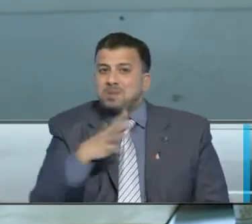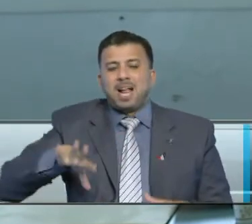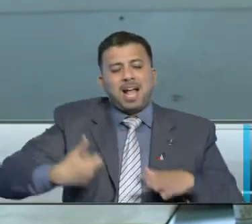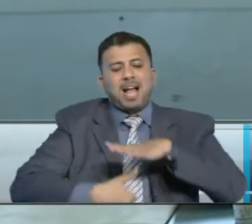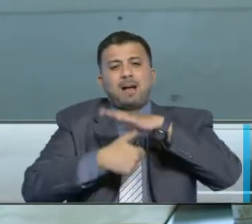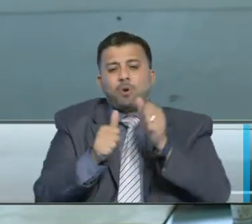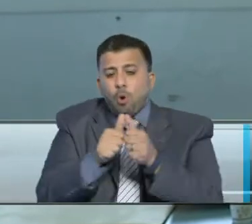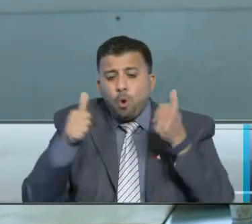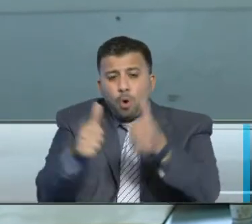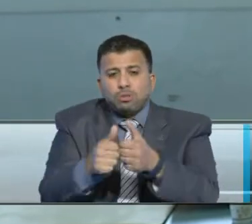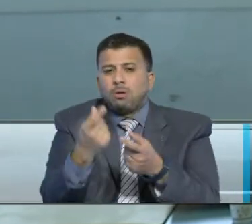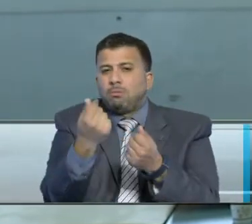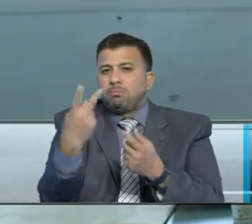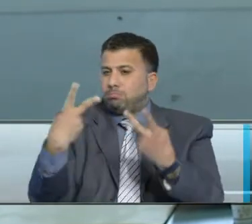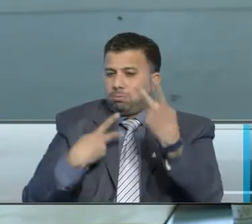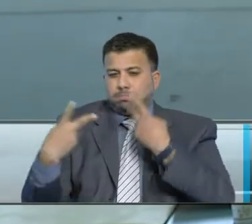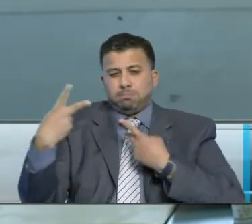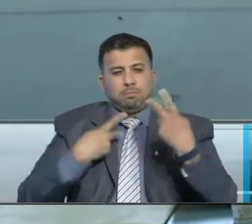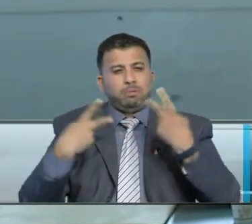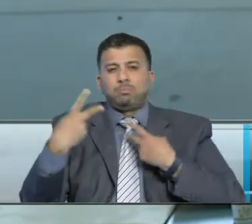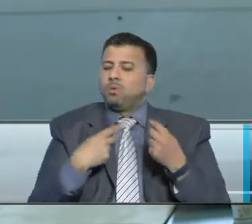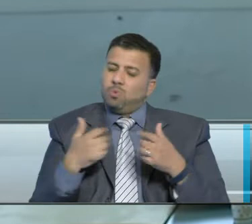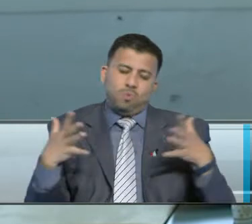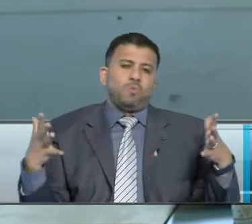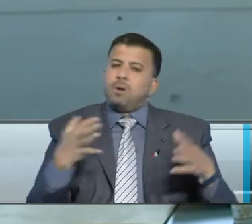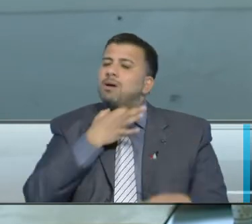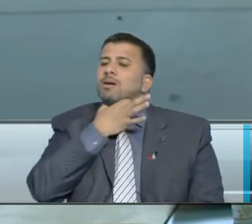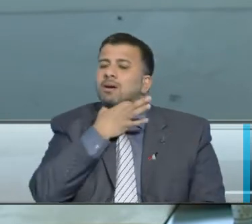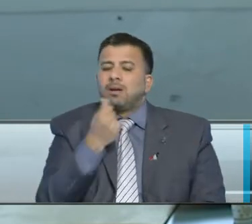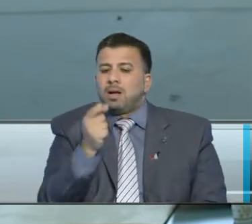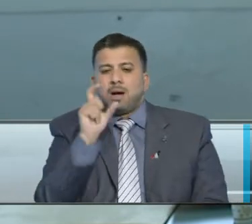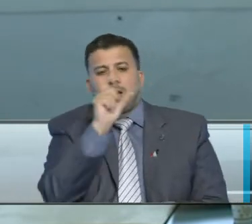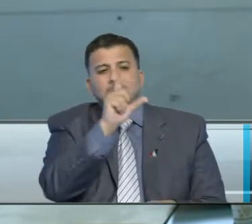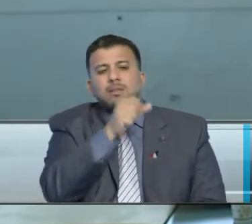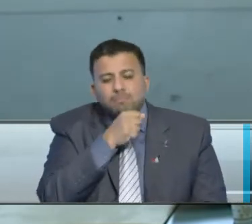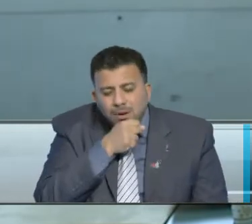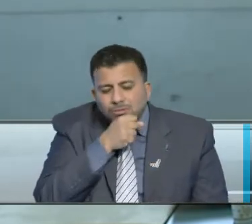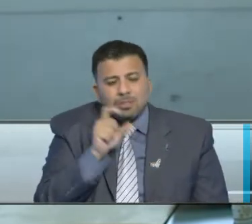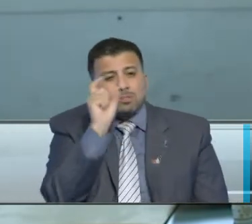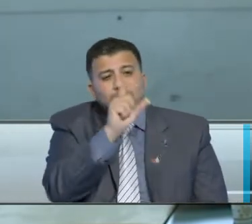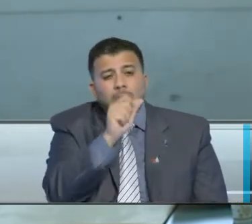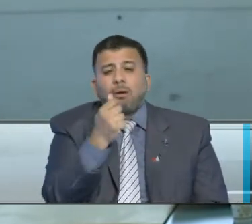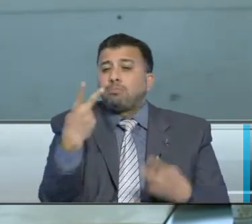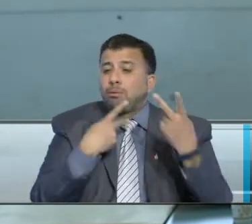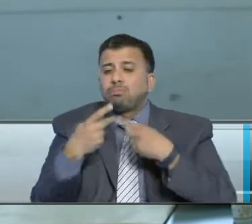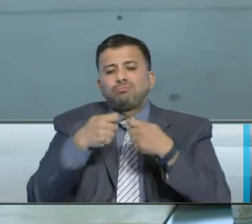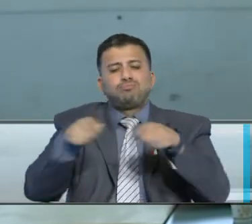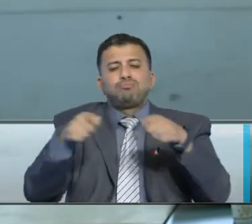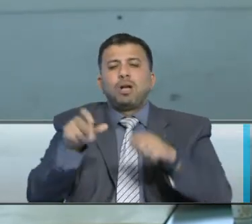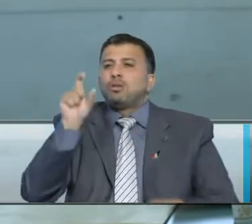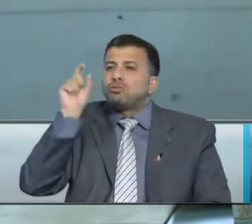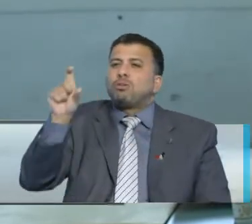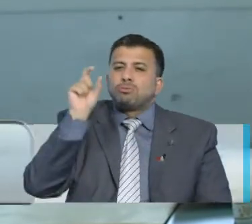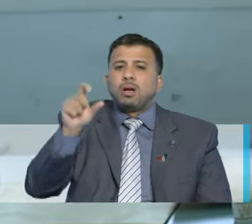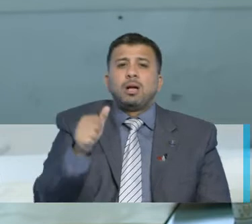أصحاب عوائل وعلينا ديون وندفع من الراتب التقاعدي هذا للديون، شهريا يخصم